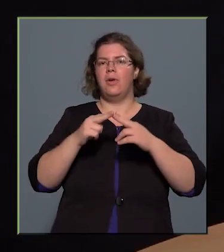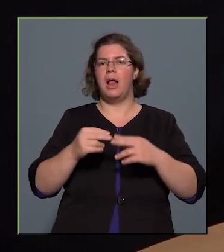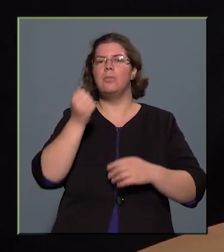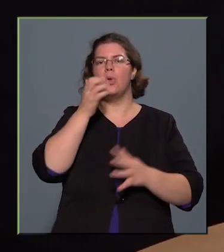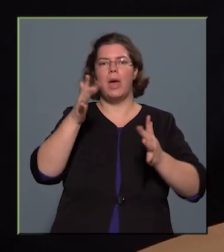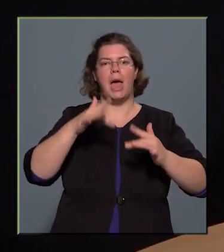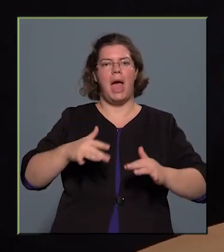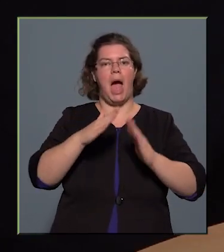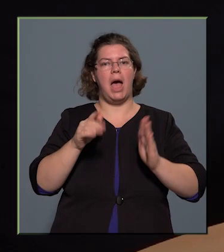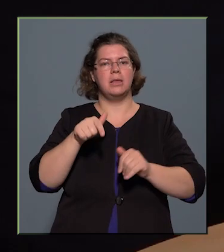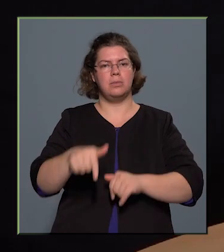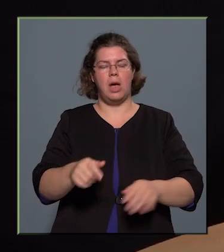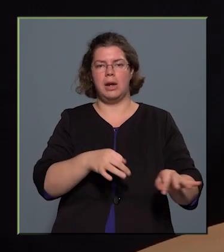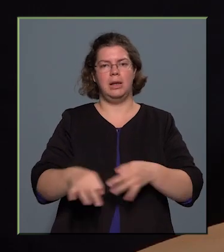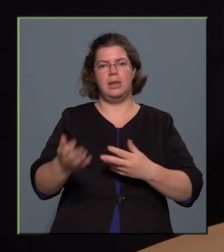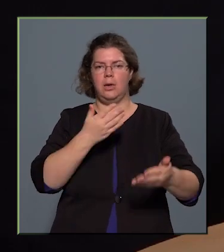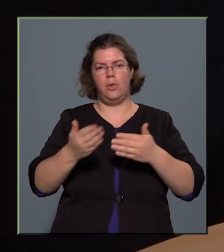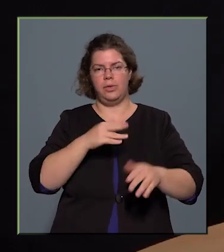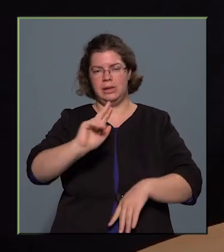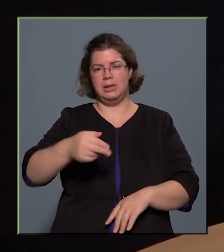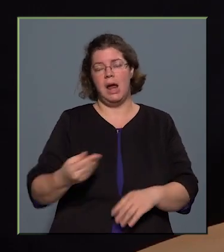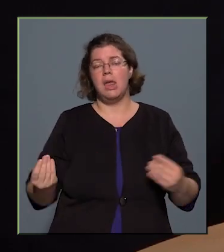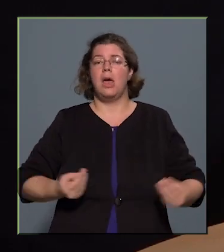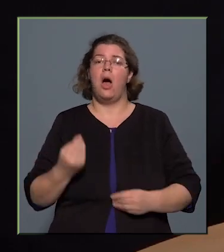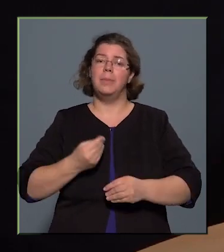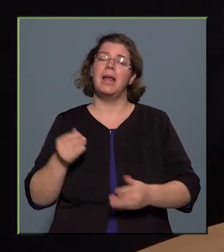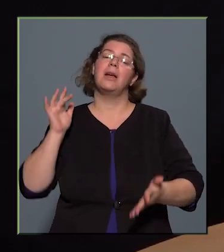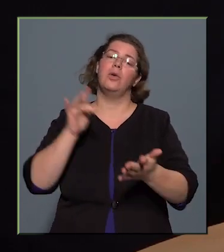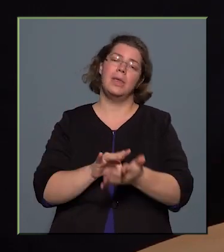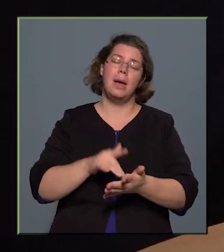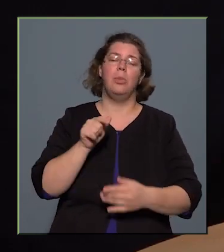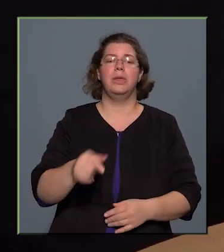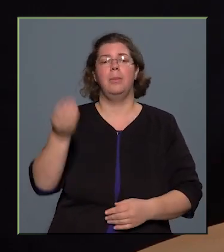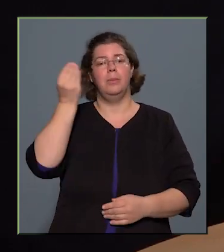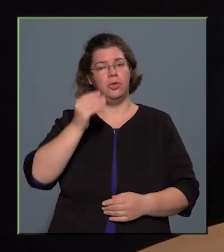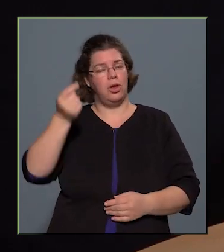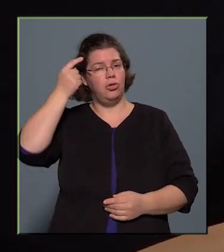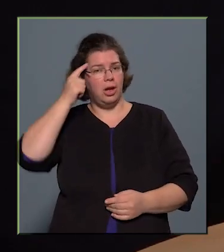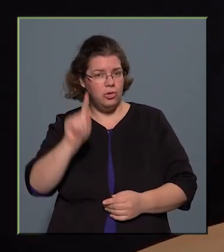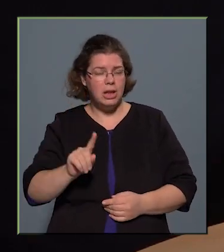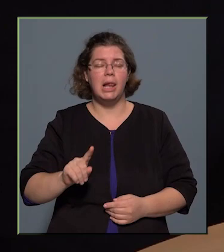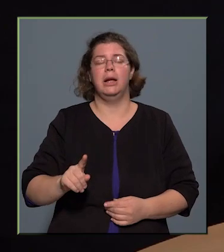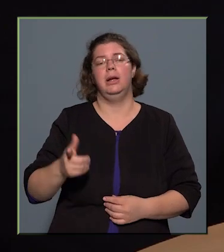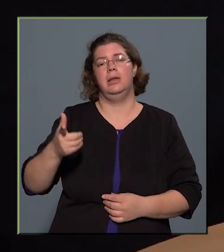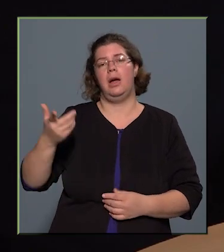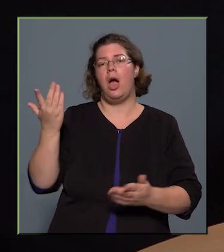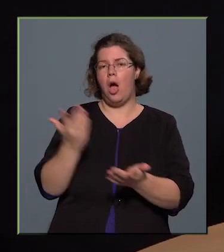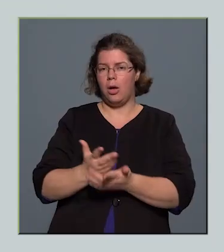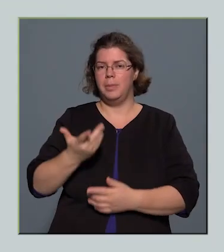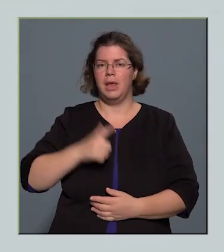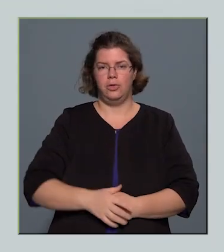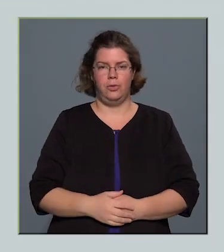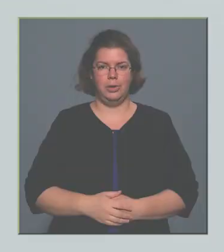Műhelyházban rendezett konferenciáról, amelynek középpontjában a mesterséges intelligencia alkalmazása